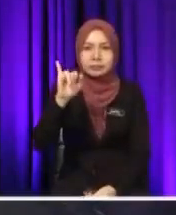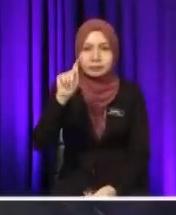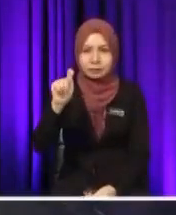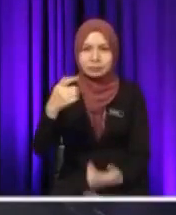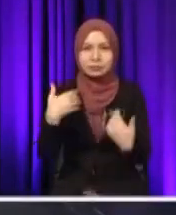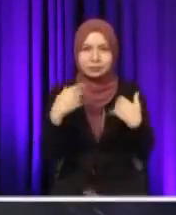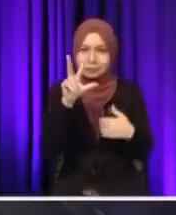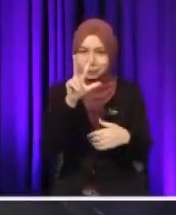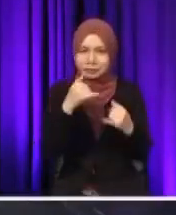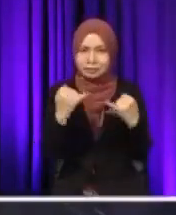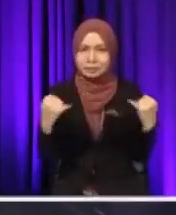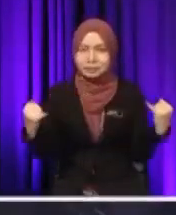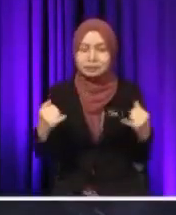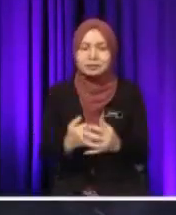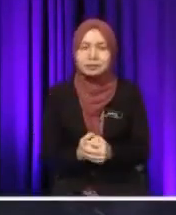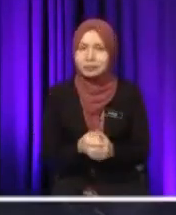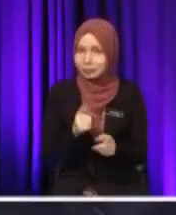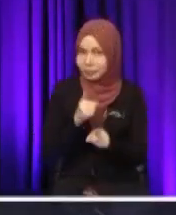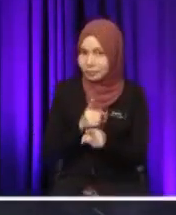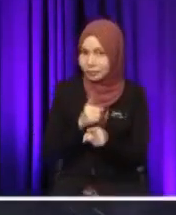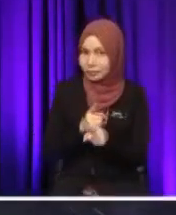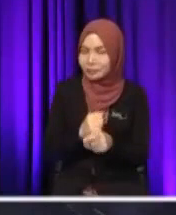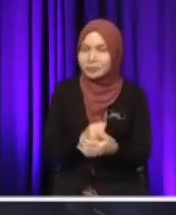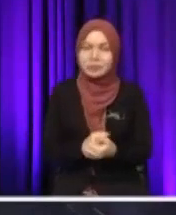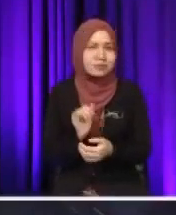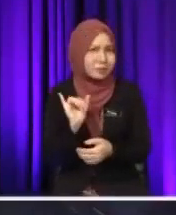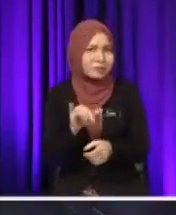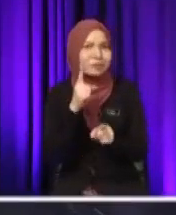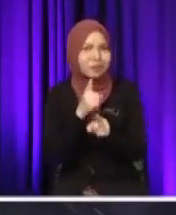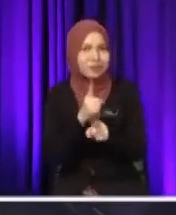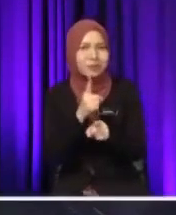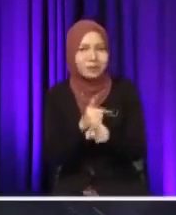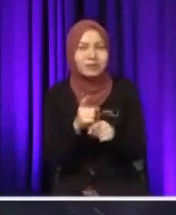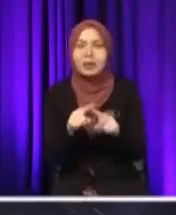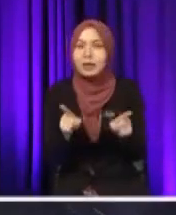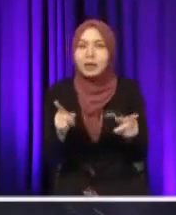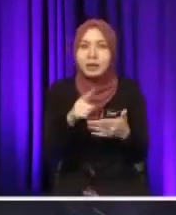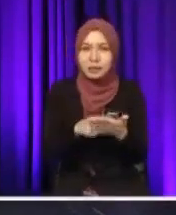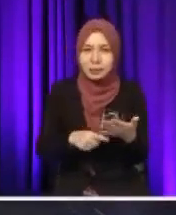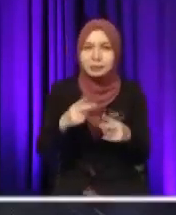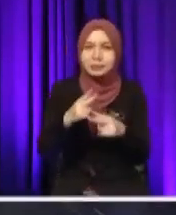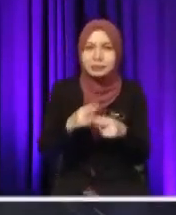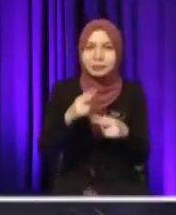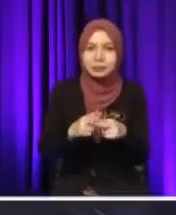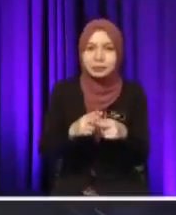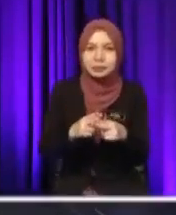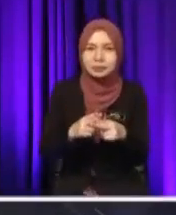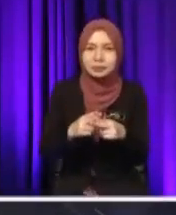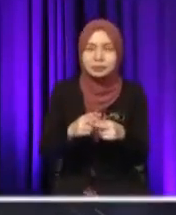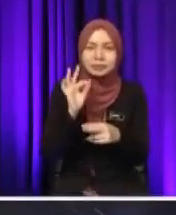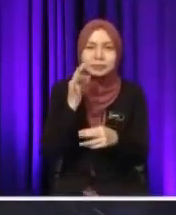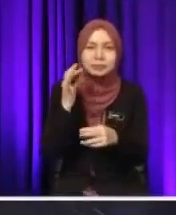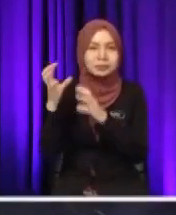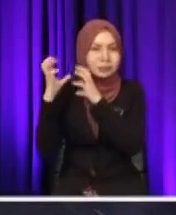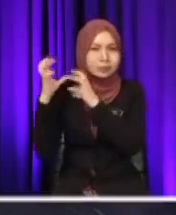tahu nama-nama jenis tu. Okey, yang itu saya belum pasti lagi. Belum pasti lagi Okey. Tiga jenis. Yang